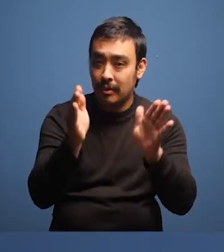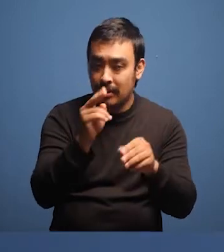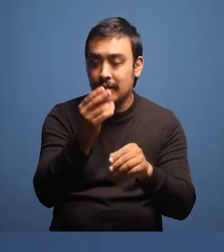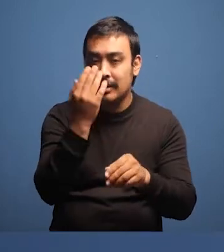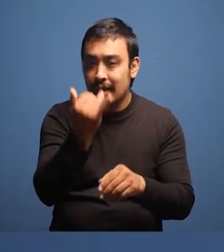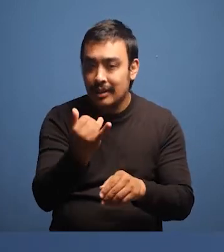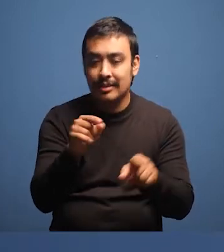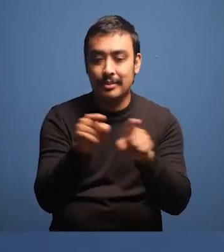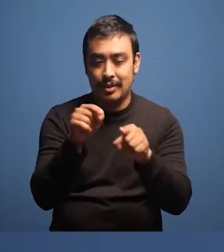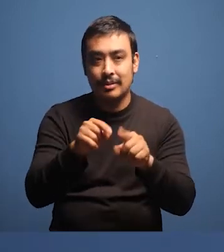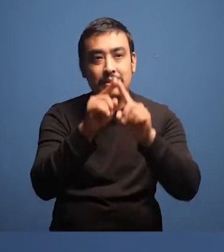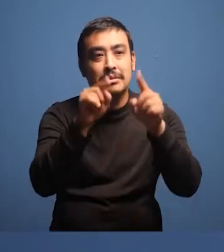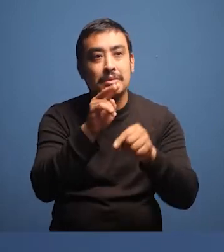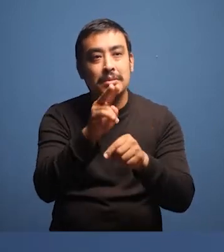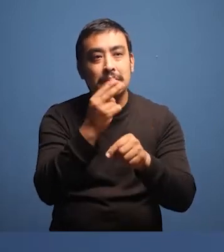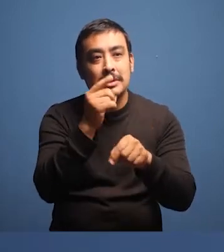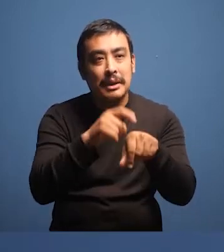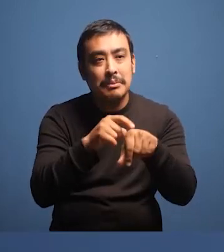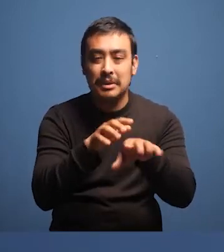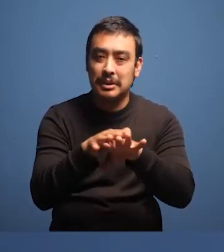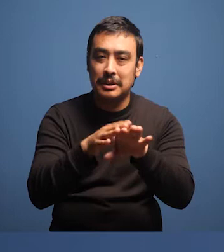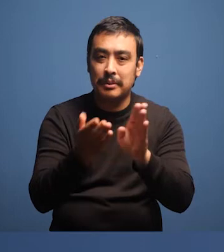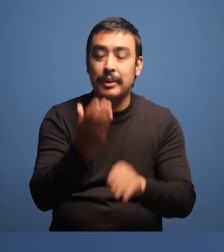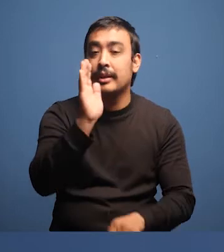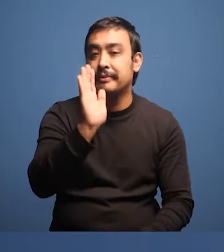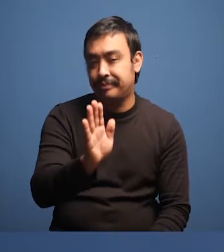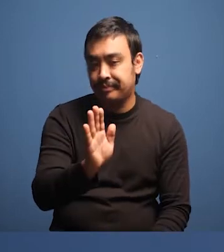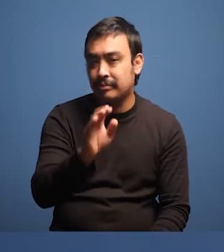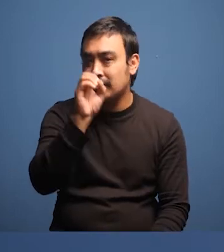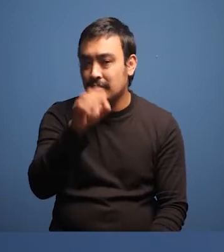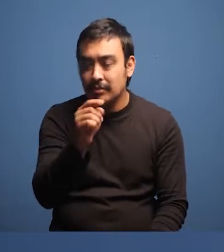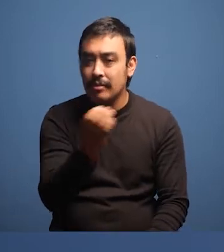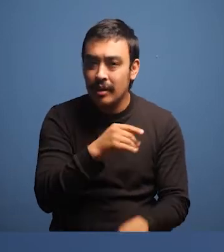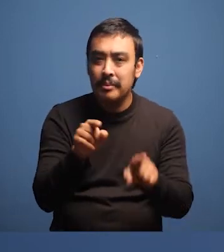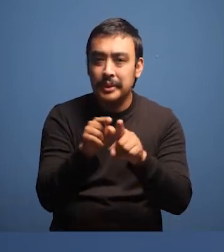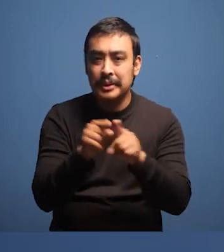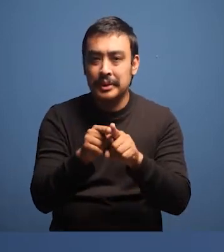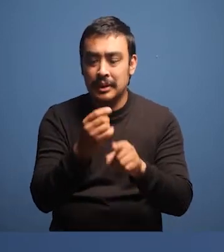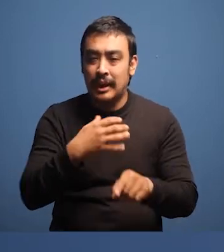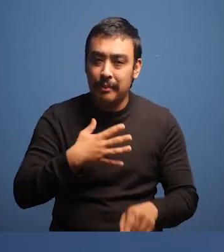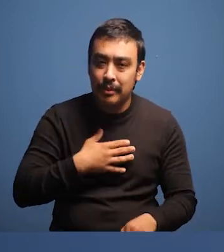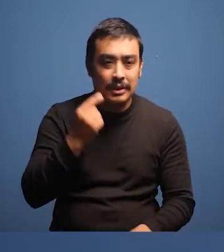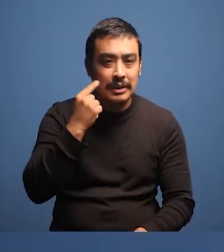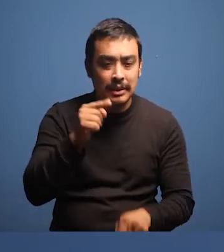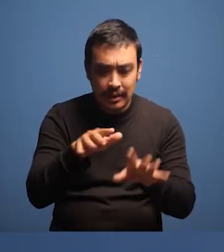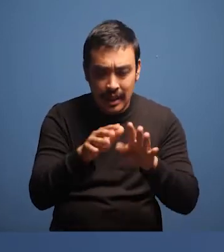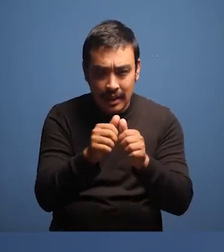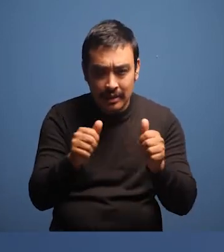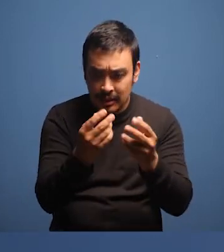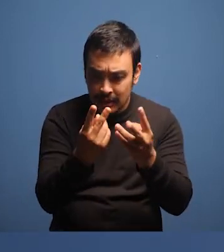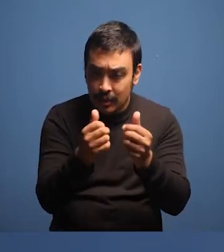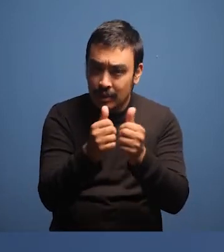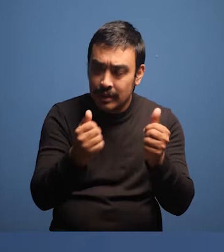चाहिँ अहिले चाहिँ स्क्रिन टाइम चाहिँ पहिलाको भन्दा चाहिँ एकदम धेरै बढेको छ है। तर त्योभन्दा चाहिँ अब हाम्रो चाहिँ दिनको बेसिसमा अब काउन्ट गर्ने हो भने